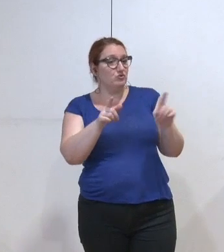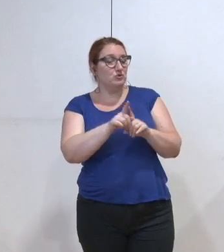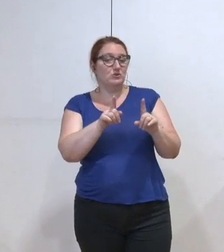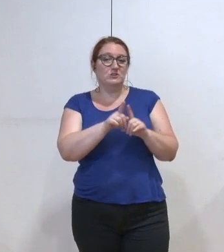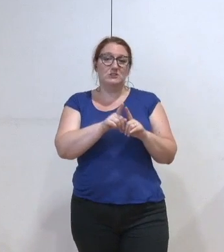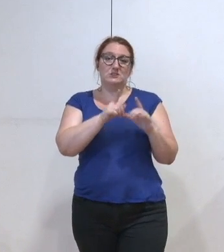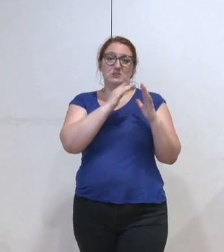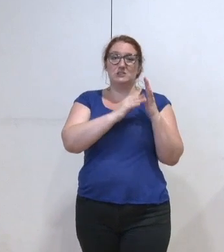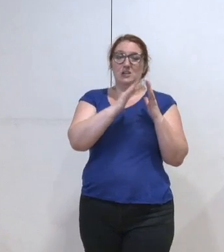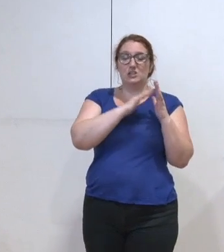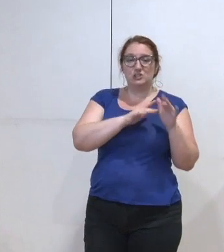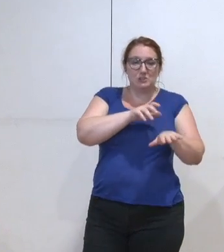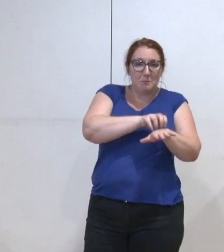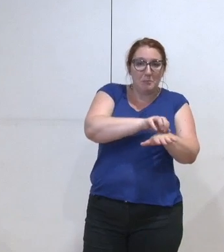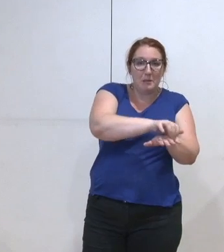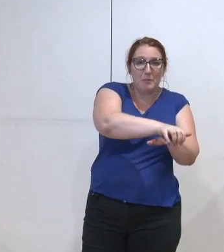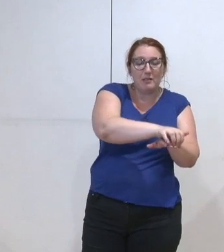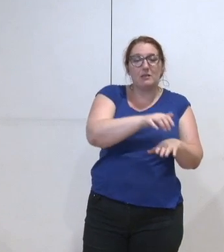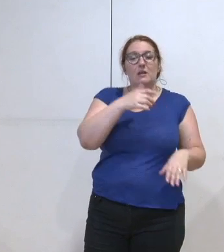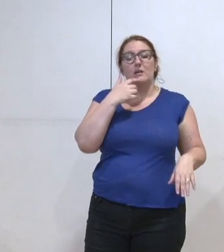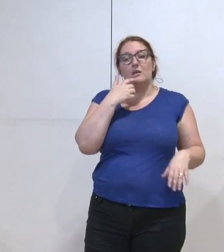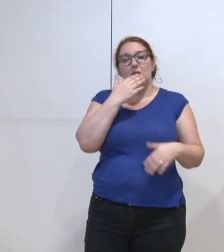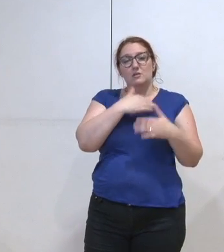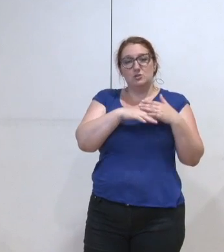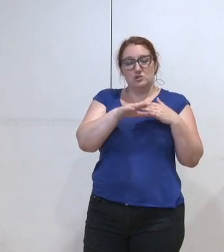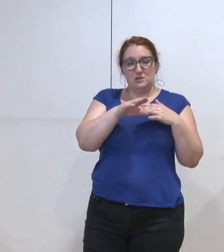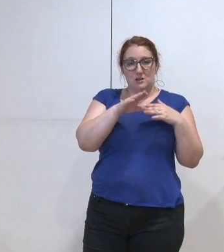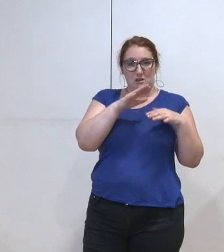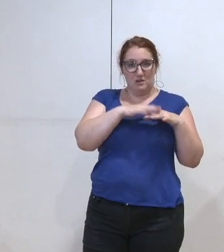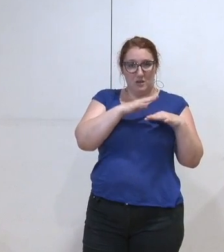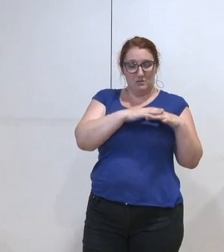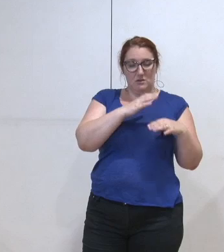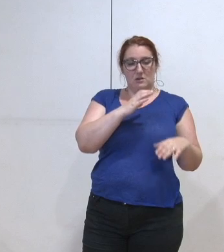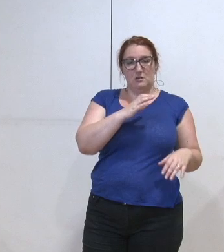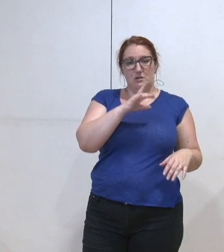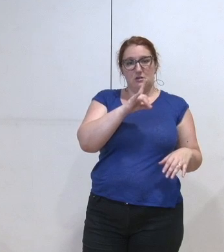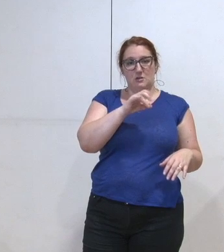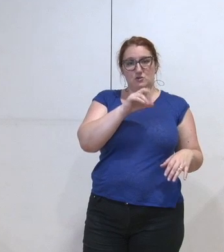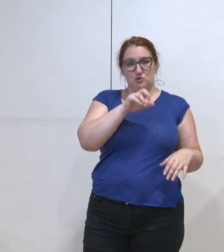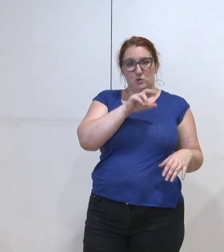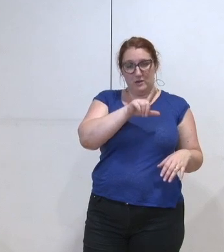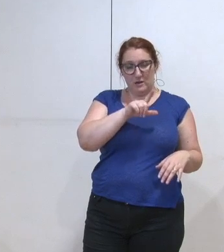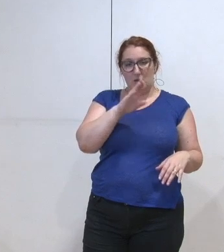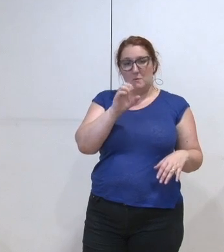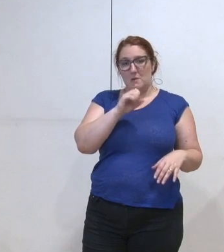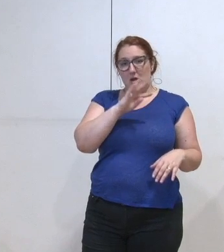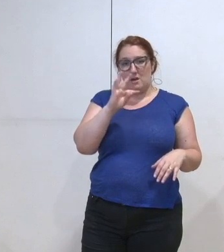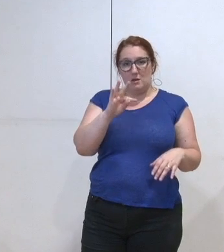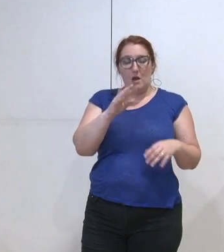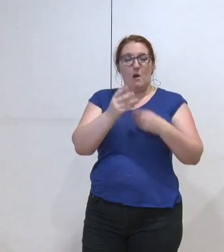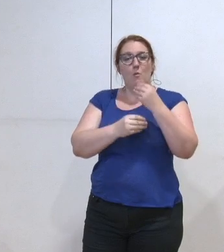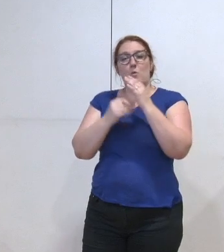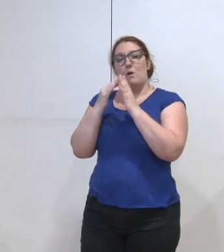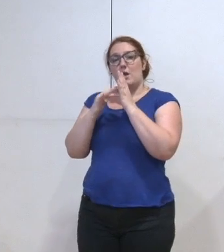mil pates à Chorier Beria et également de répondre à la problématique de la crèche rue Abbé Grégoire qui se trouve dans des locaux